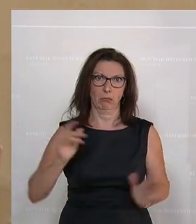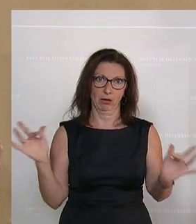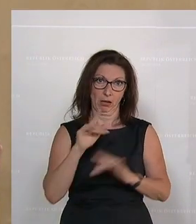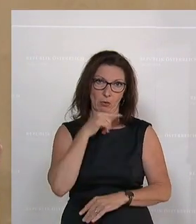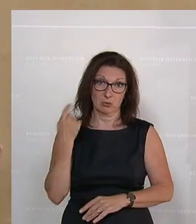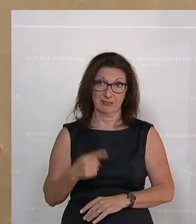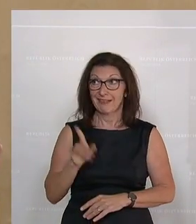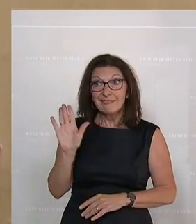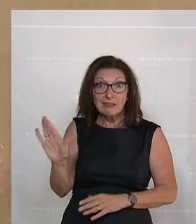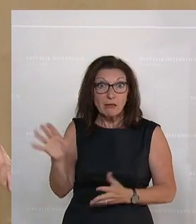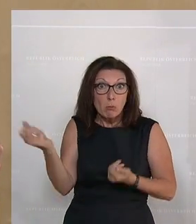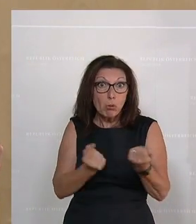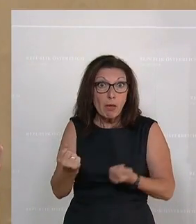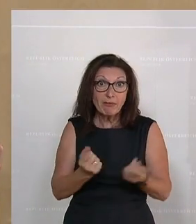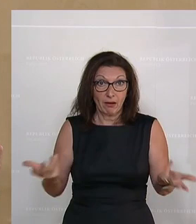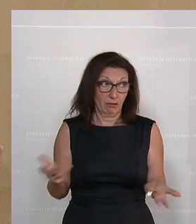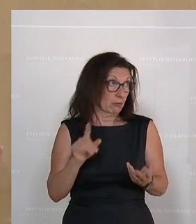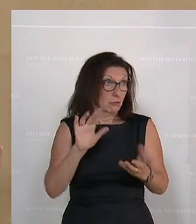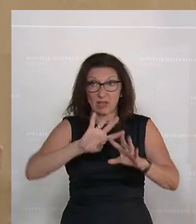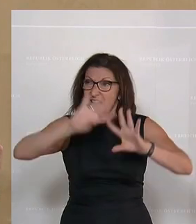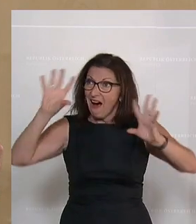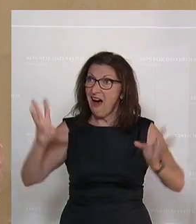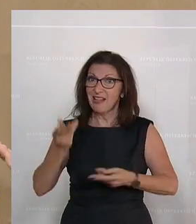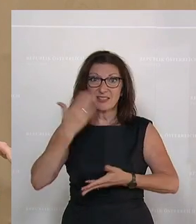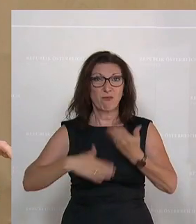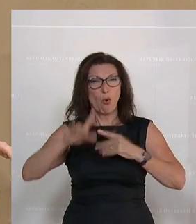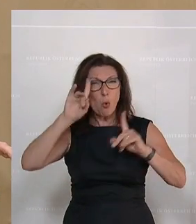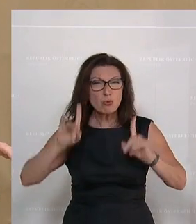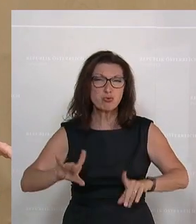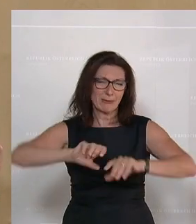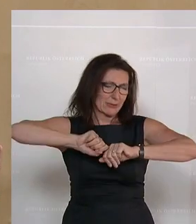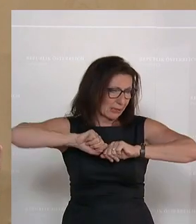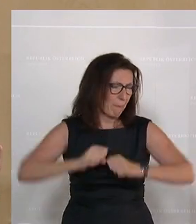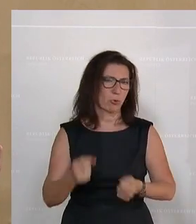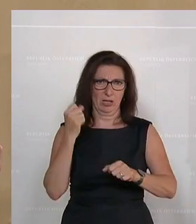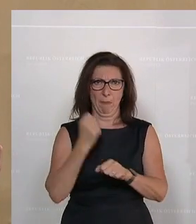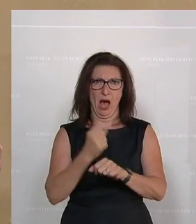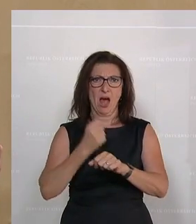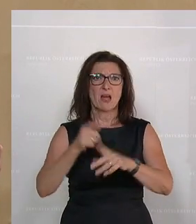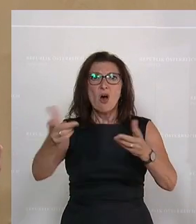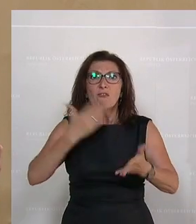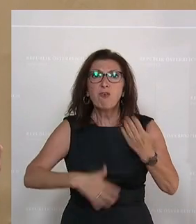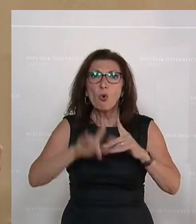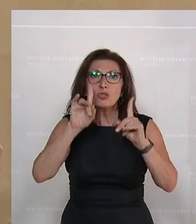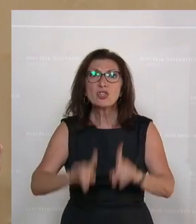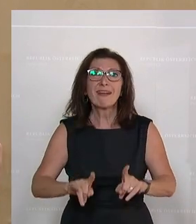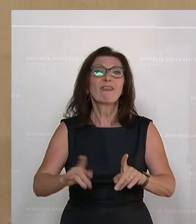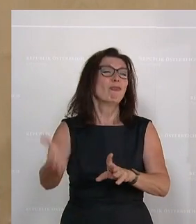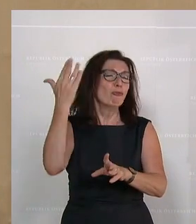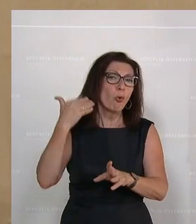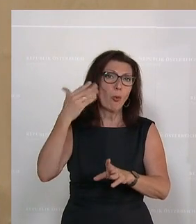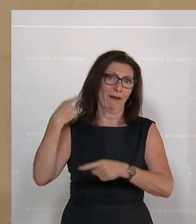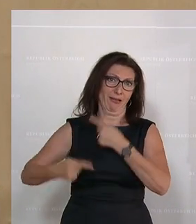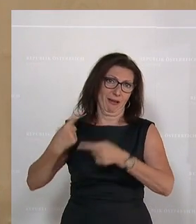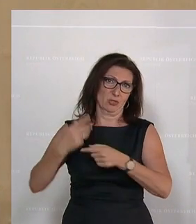die alles an wohlstand gefährdet und zerstört was generationen vor uns aufgebaut haben oder